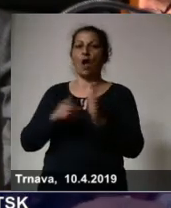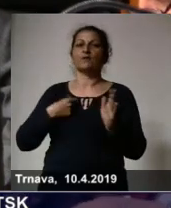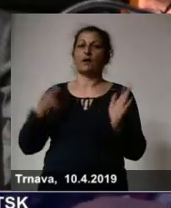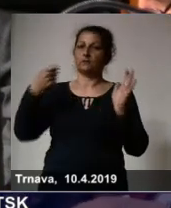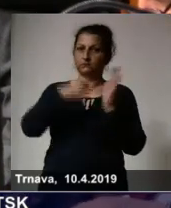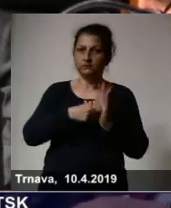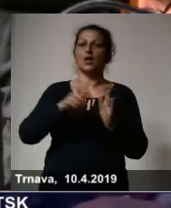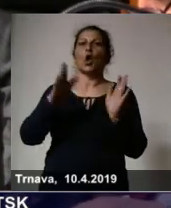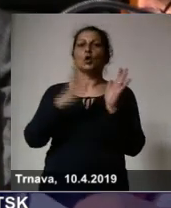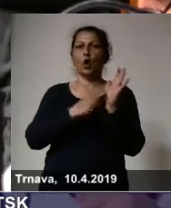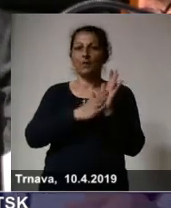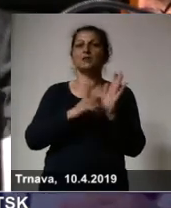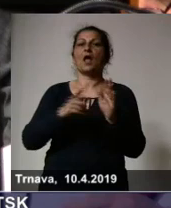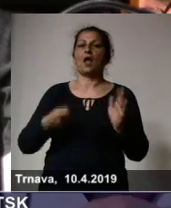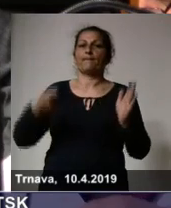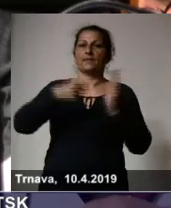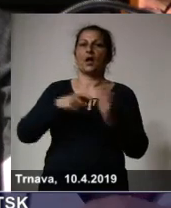dokumentácie